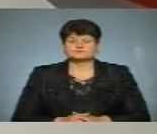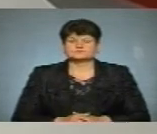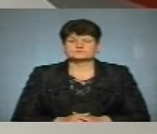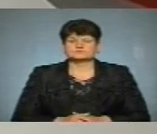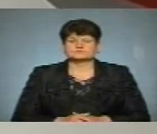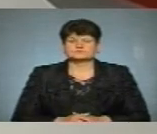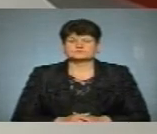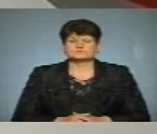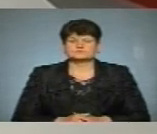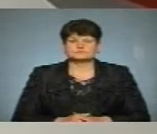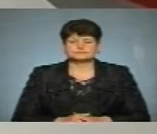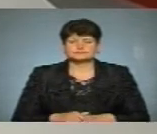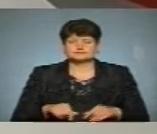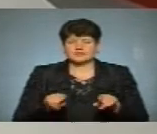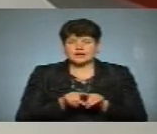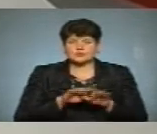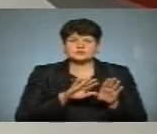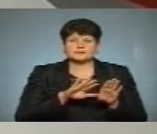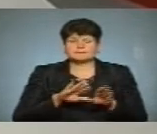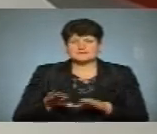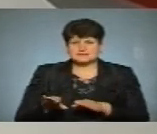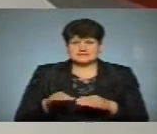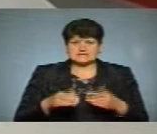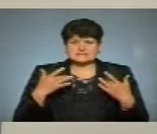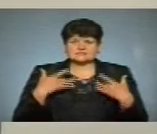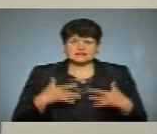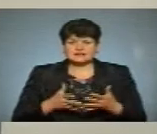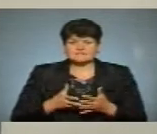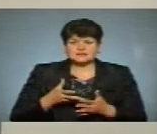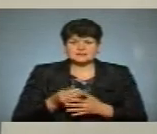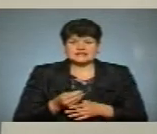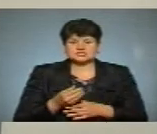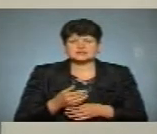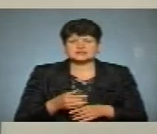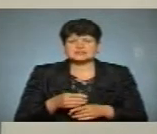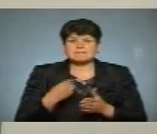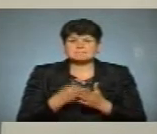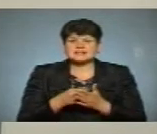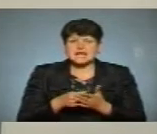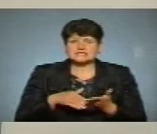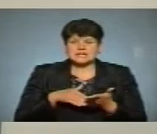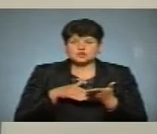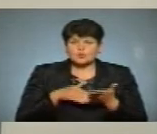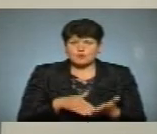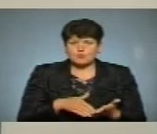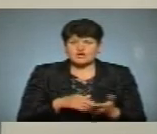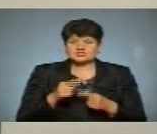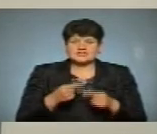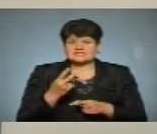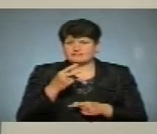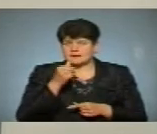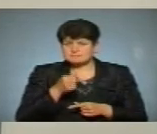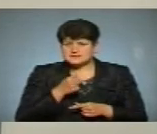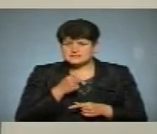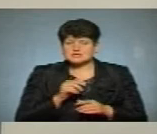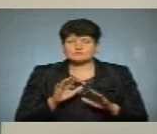сторону. Також після звільнення виплачується опять матеріальна допомога через 2 місяці з моменту